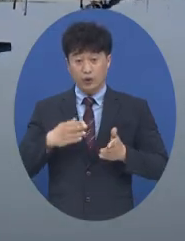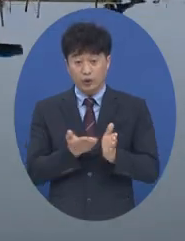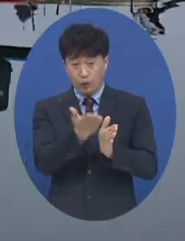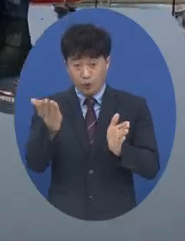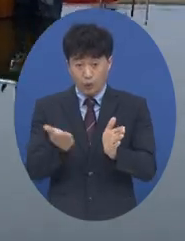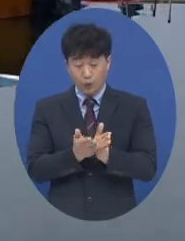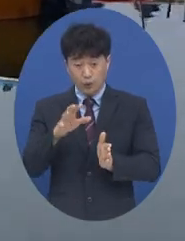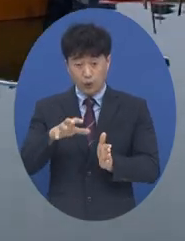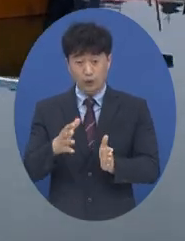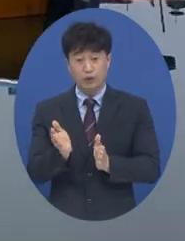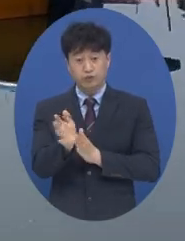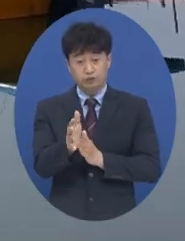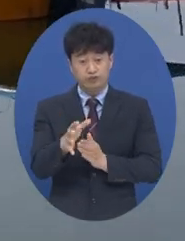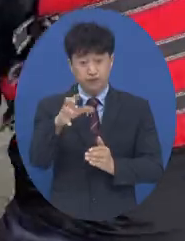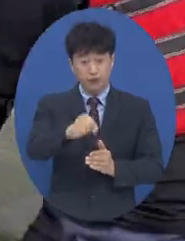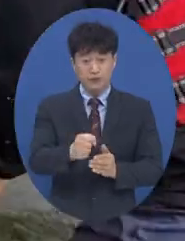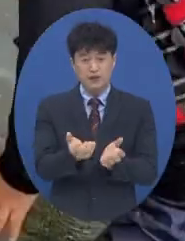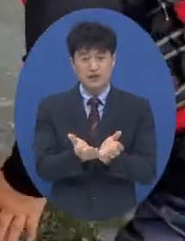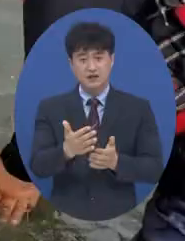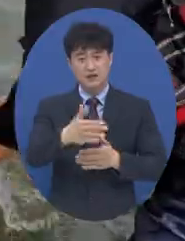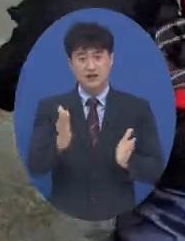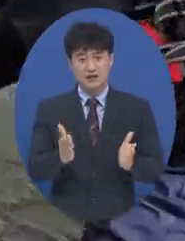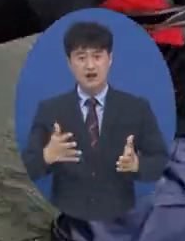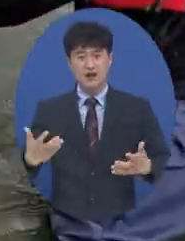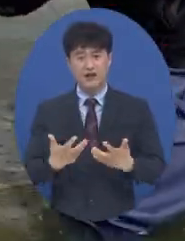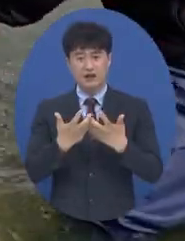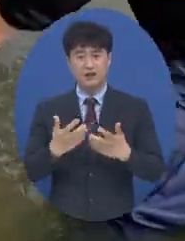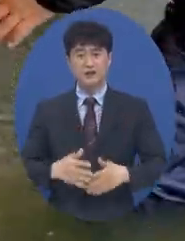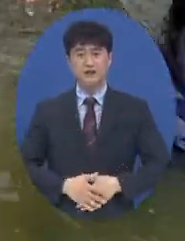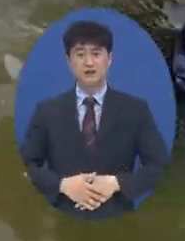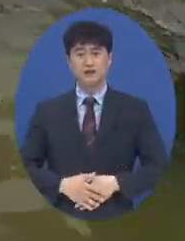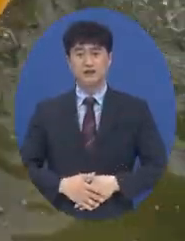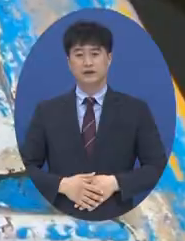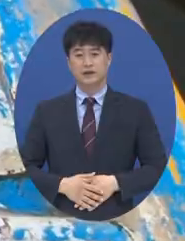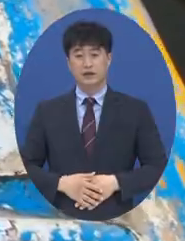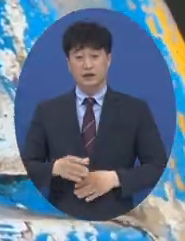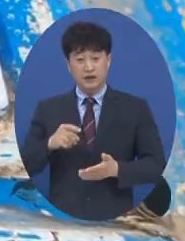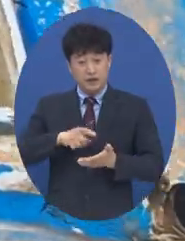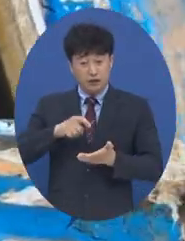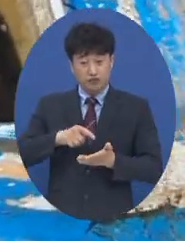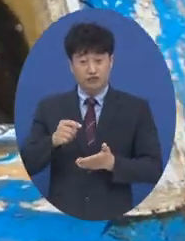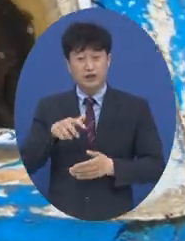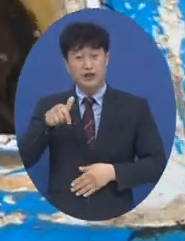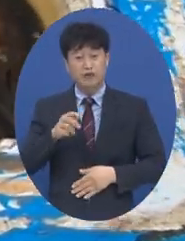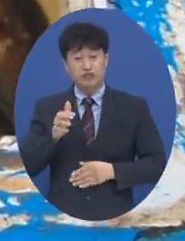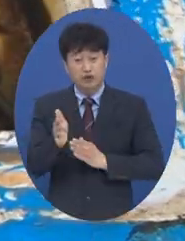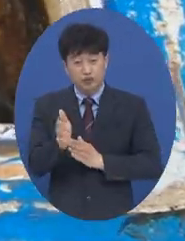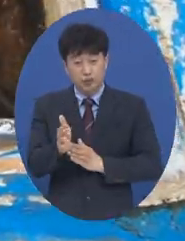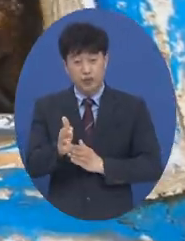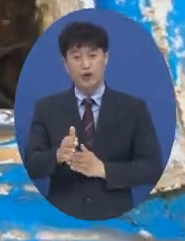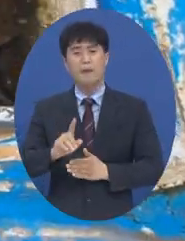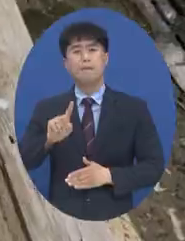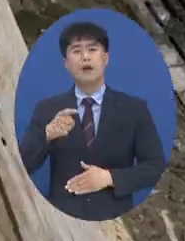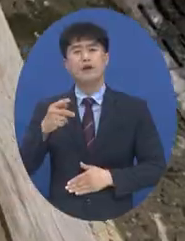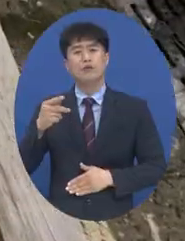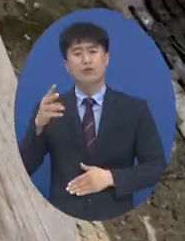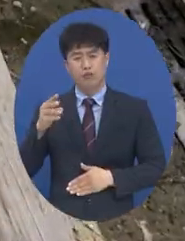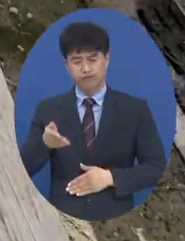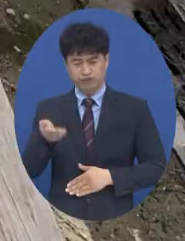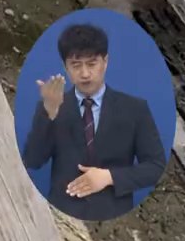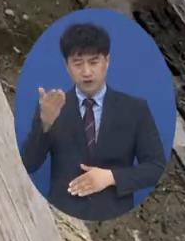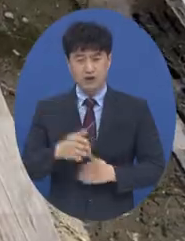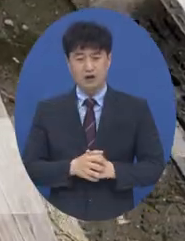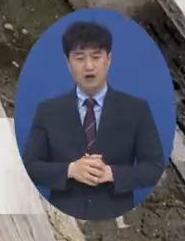붙여보세요. 경기도의 한 호수에서 잡은 물고기가 플라스틱 상자에 한가득입니다. 새우와 가물치가 각각 100kg